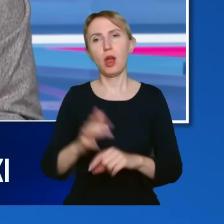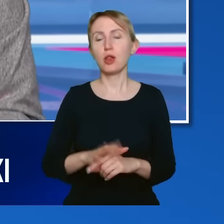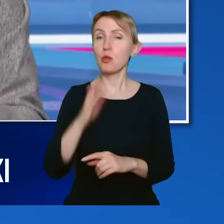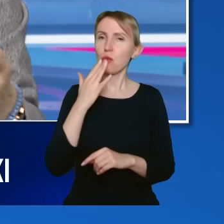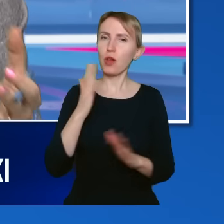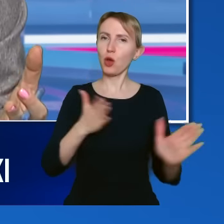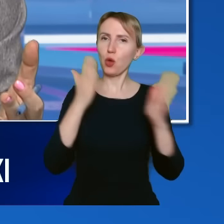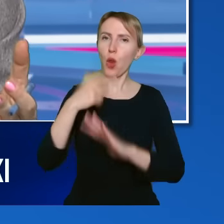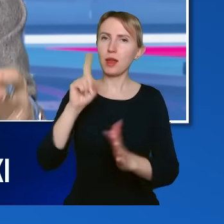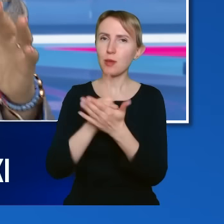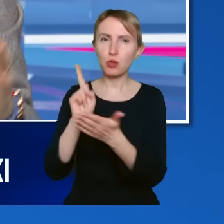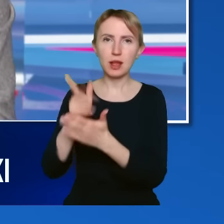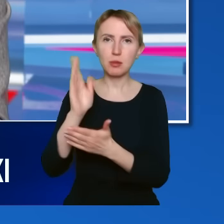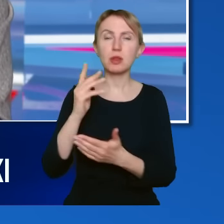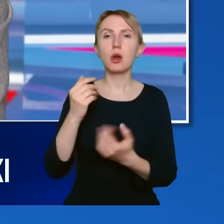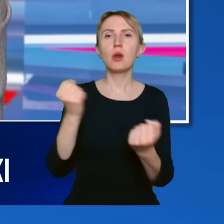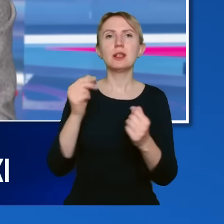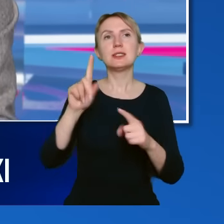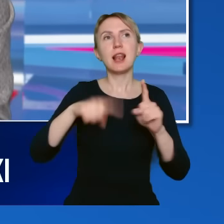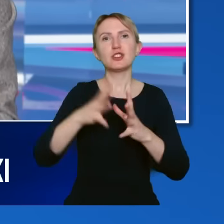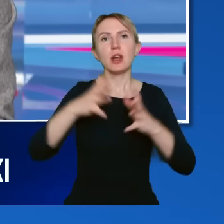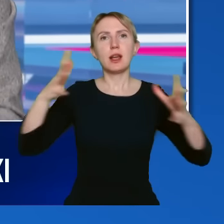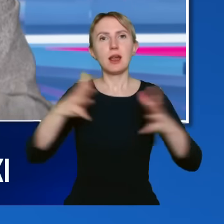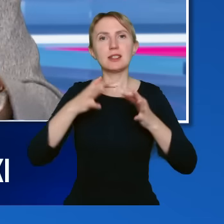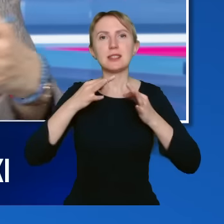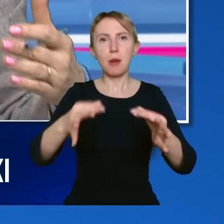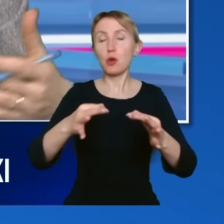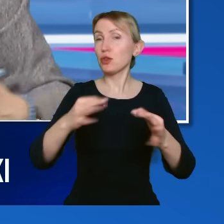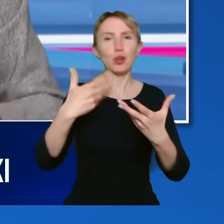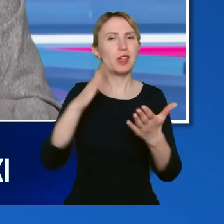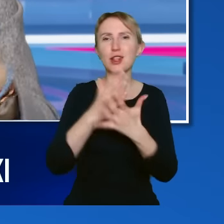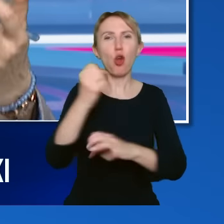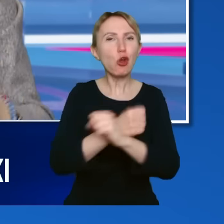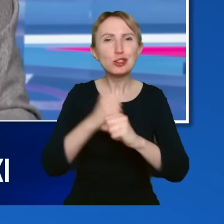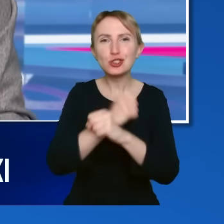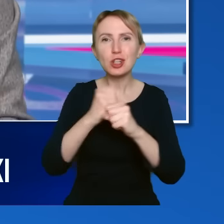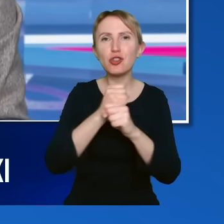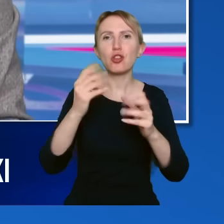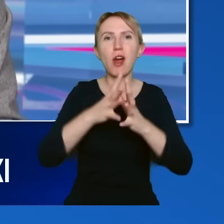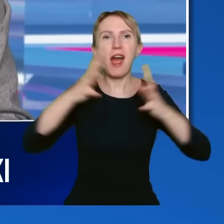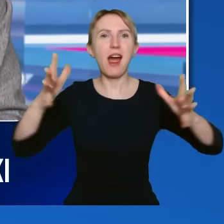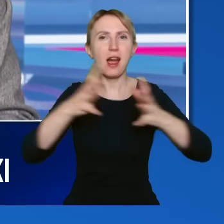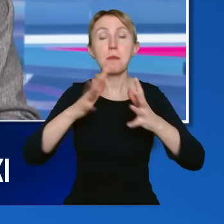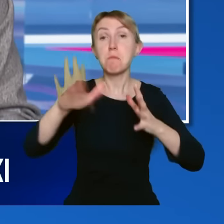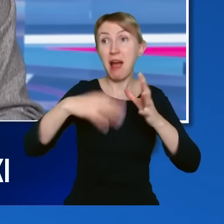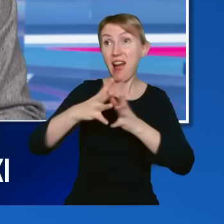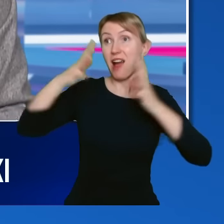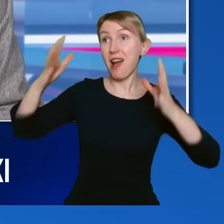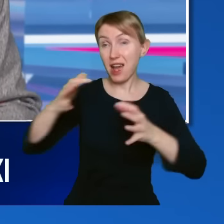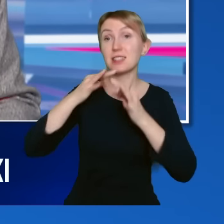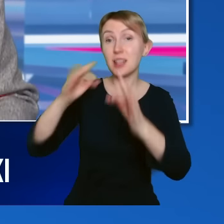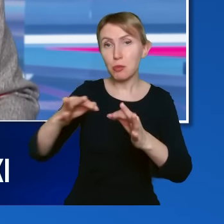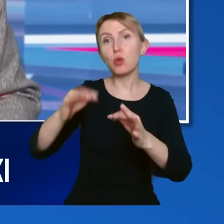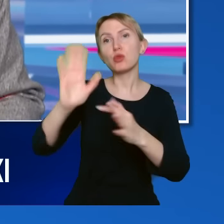kolejne podatki nawet od wielkości samochodu i nie chodzi o pojemność silnika, tylko po prostu o gabaryty. Kto jeździ większym, ten więcej zapłaci i to chodzi